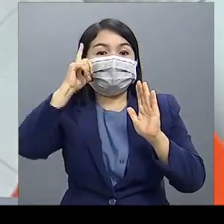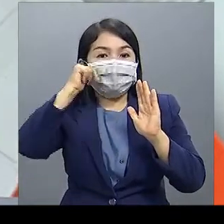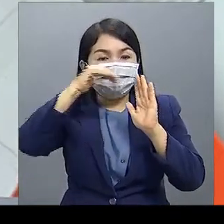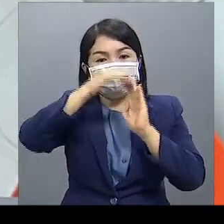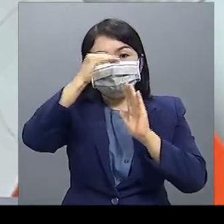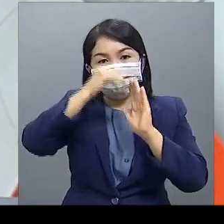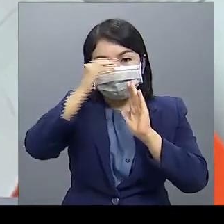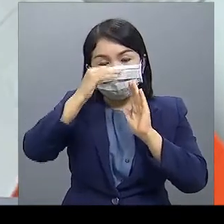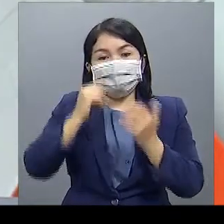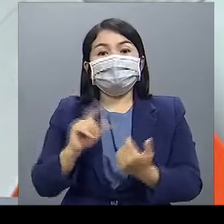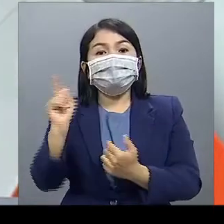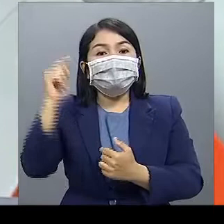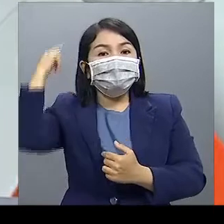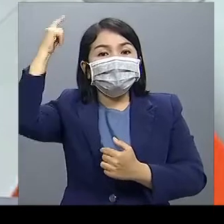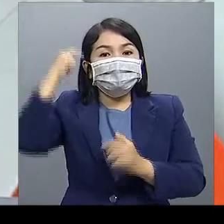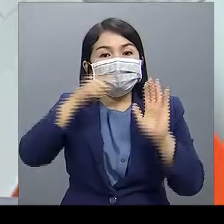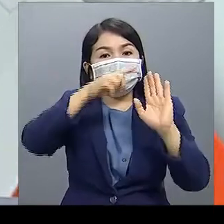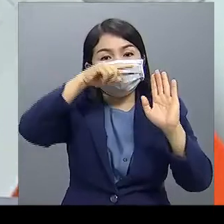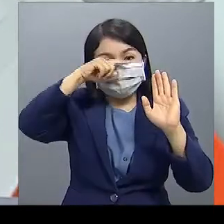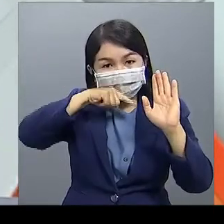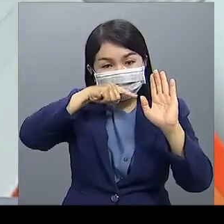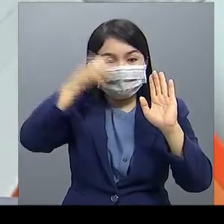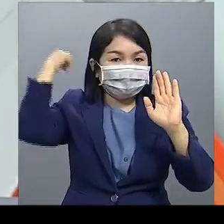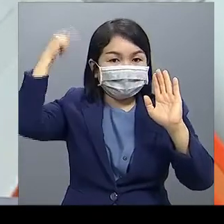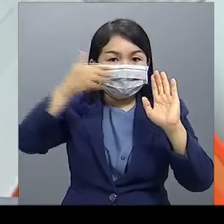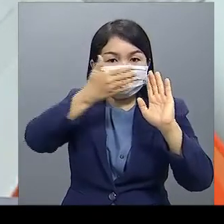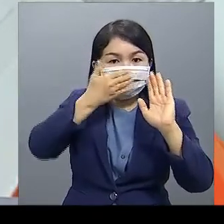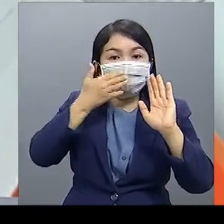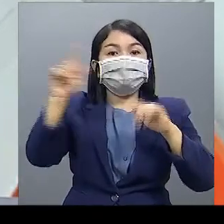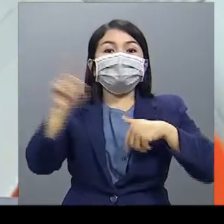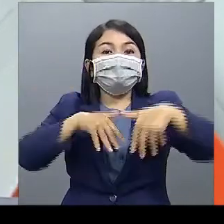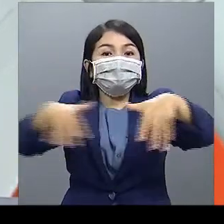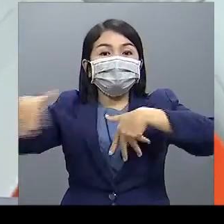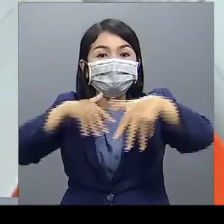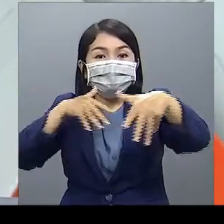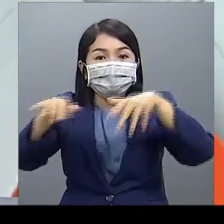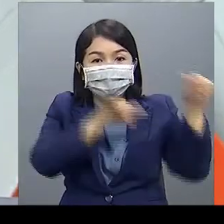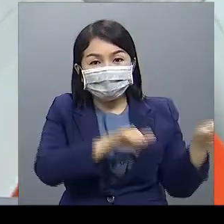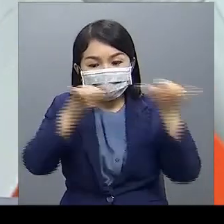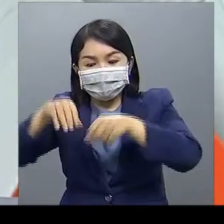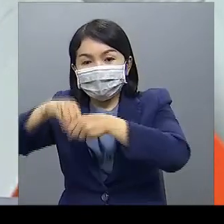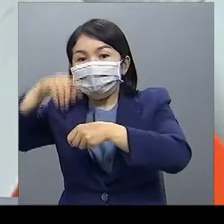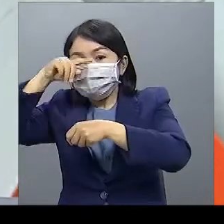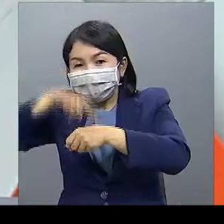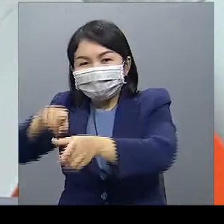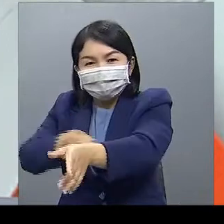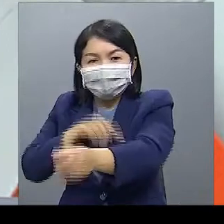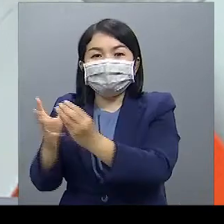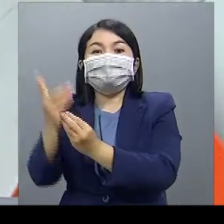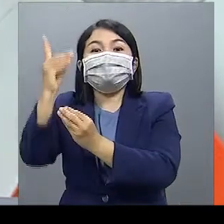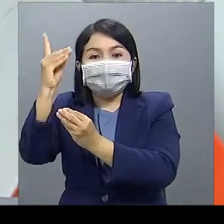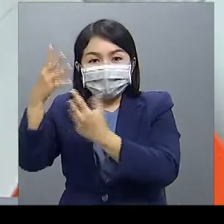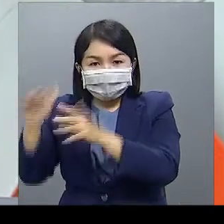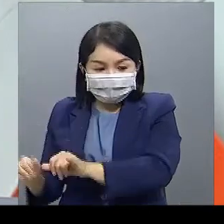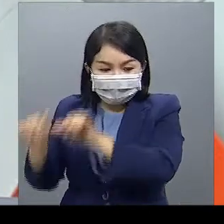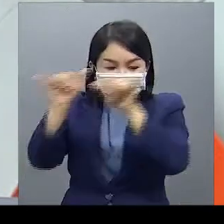ริ่มเดินทางกลับบ้านแล้วนะครับหลังจากอพยพออกจากหมู่บ้านนานกว่าสัปดาห์ครับขณะที่ยังคงปิดทางเข้าออกแม้ว่าจะไ